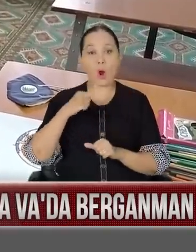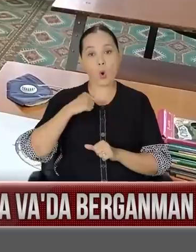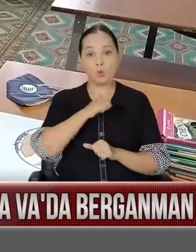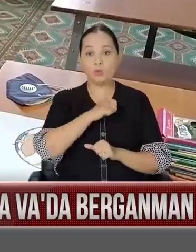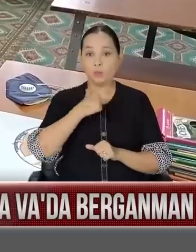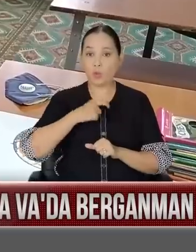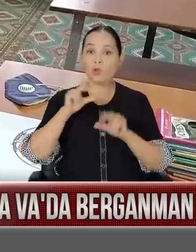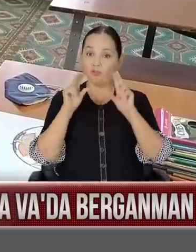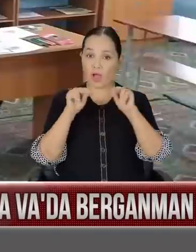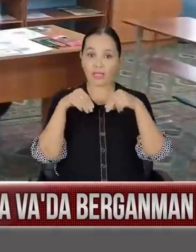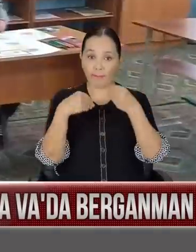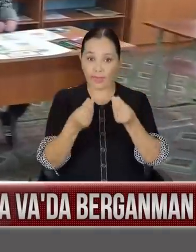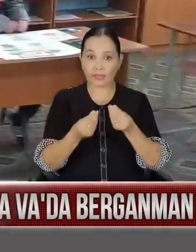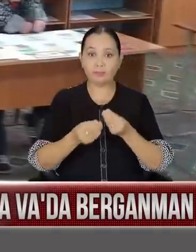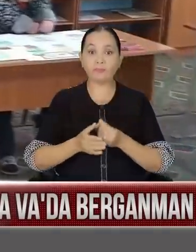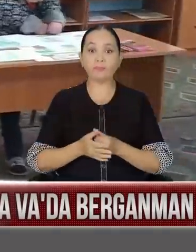o'zim va'da berdim.